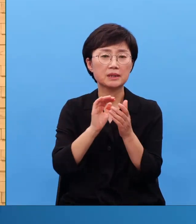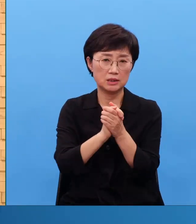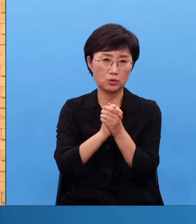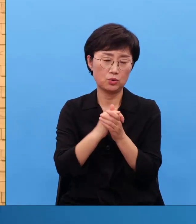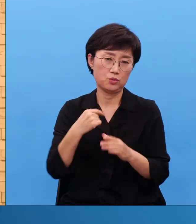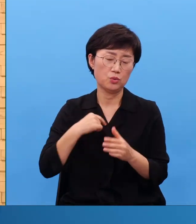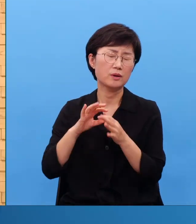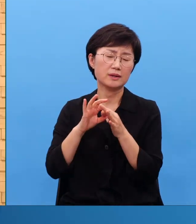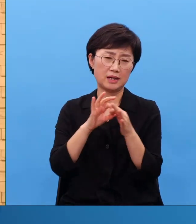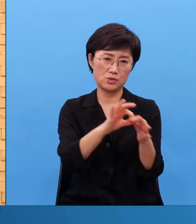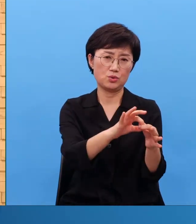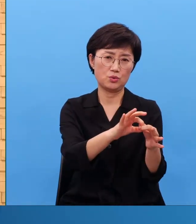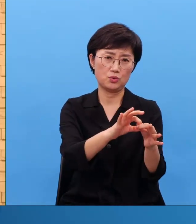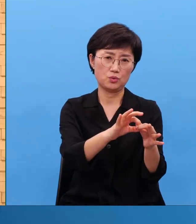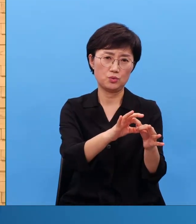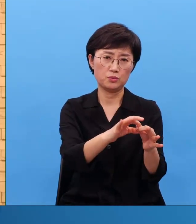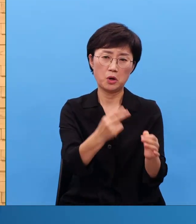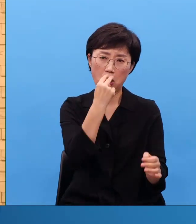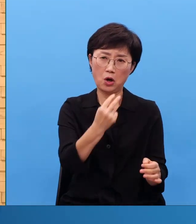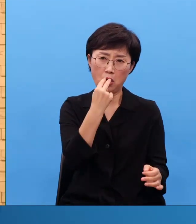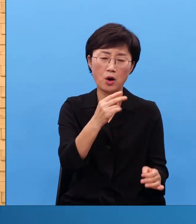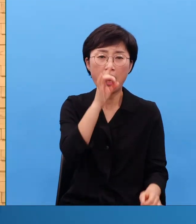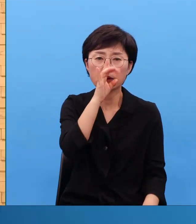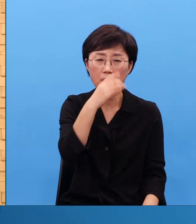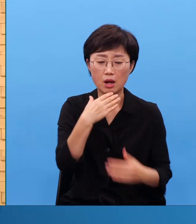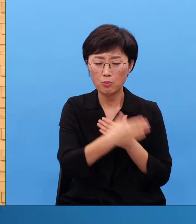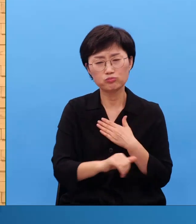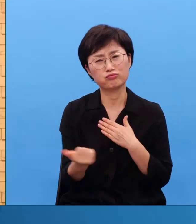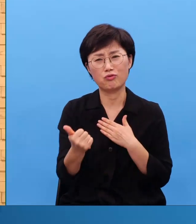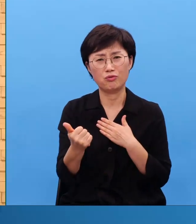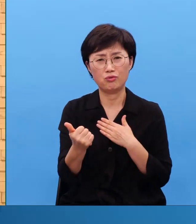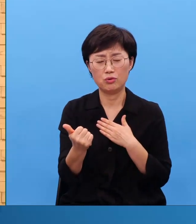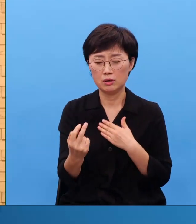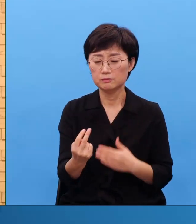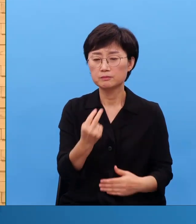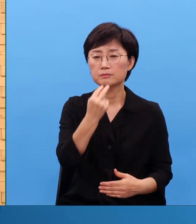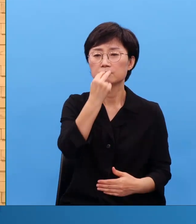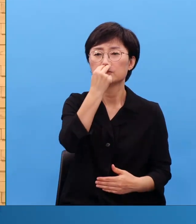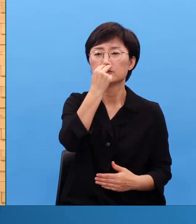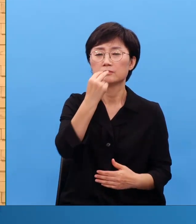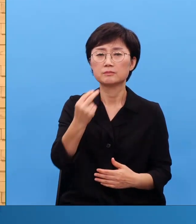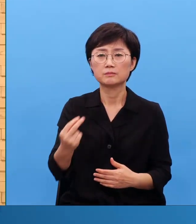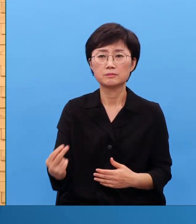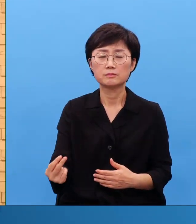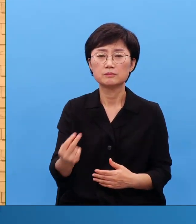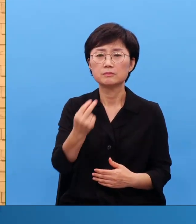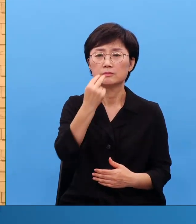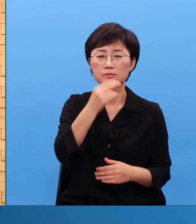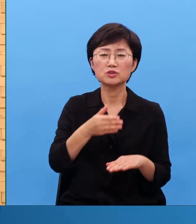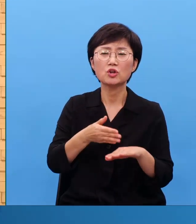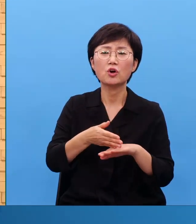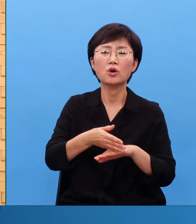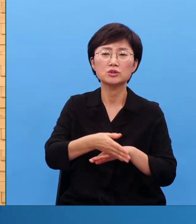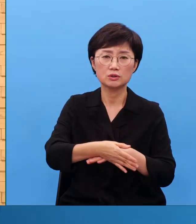could get sick, and one day they will all 길게 pass. 호흡을 해야 돼요. But you have to have long breaths. 그러나 나는 숨을 들였을 때는